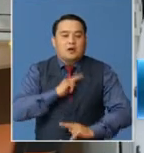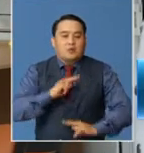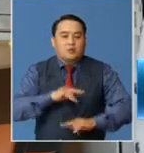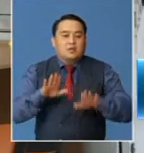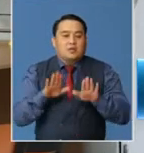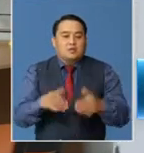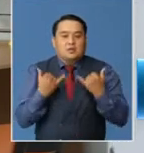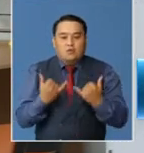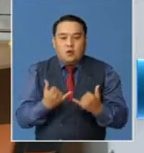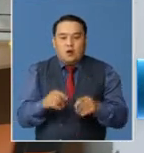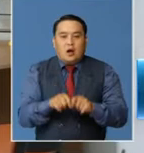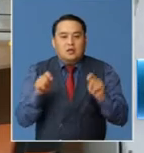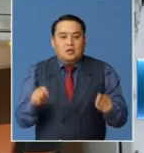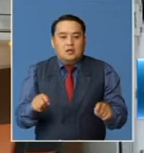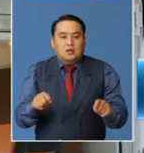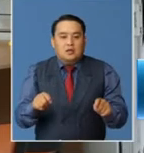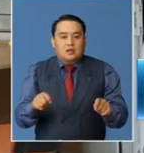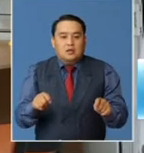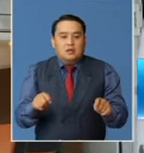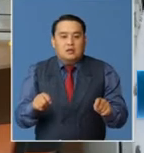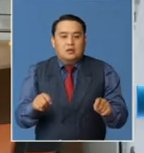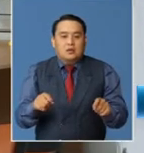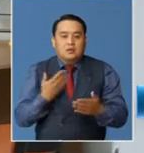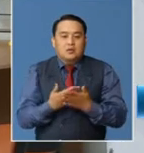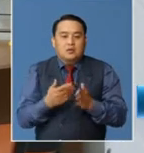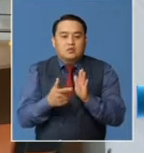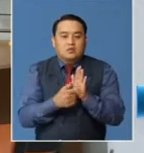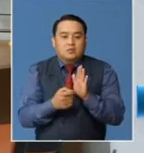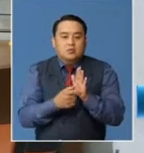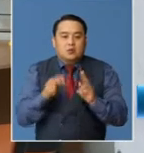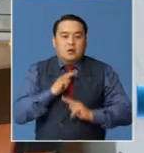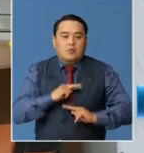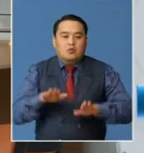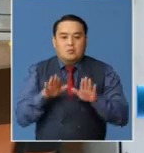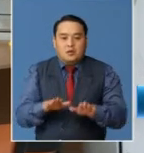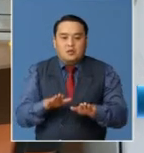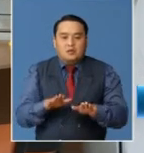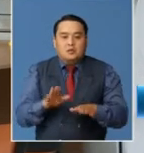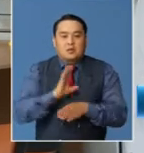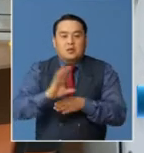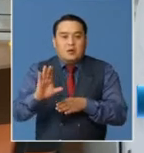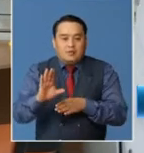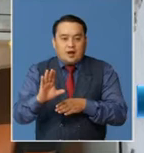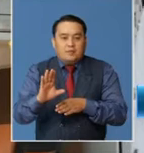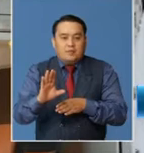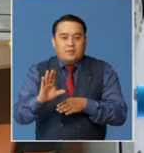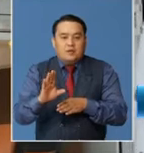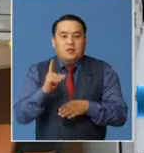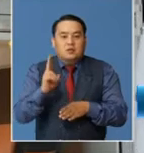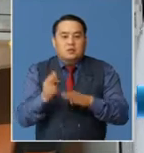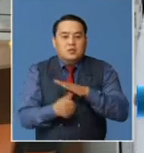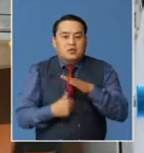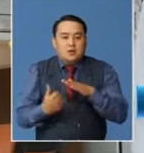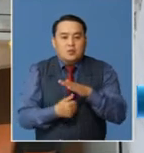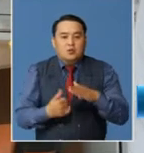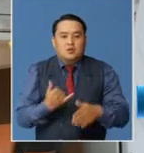На сегодняшний день уже открылись где-то около 700 рабочих мест. Мы туда направляем тех безработных,